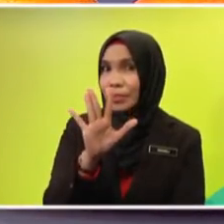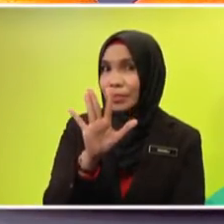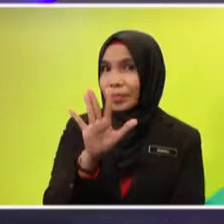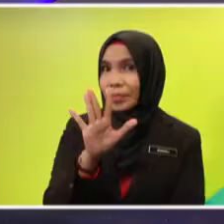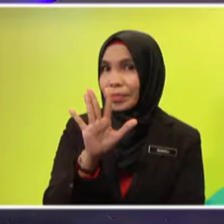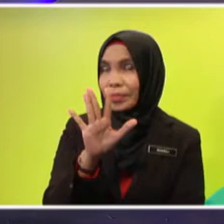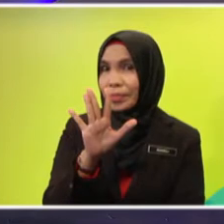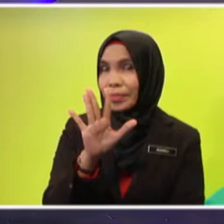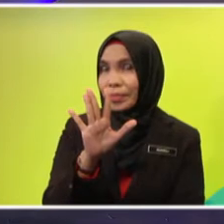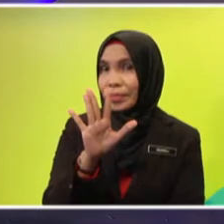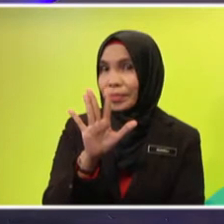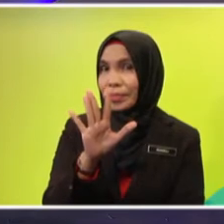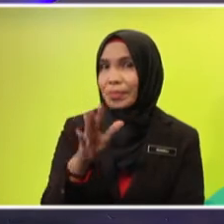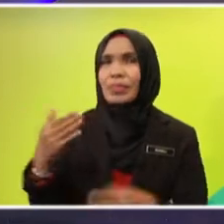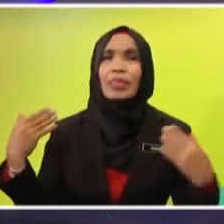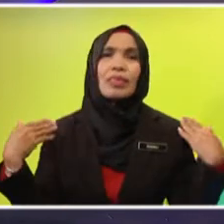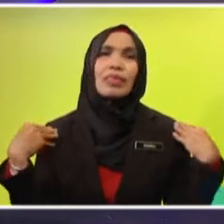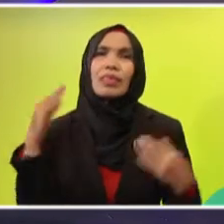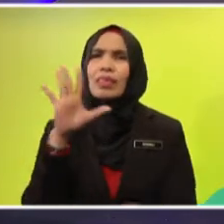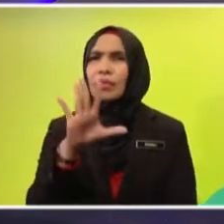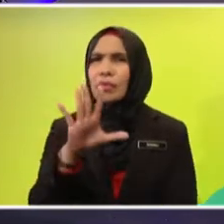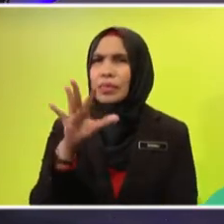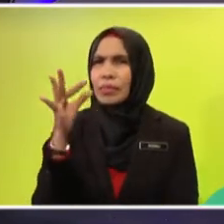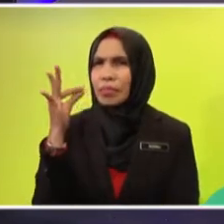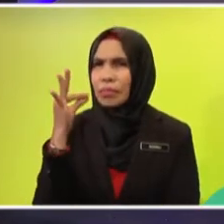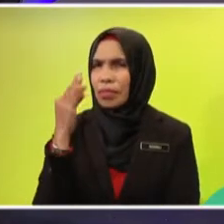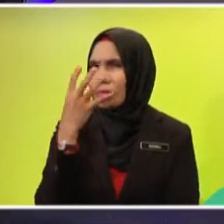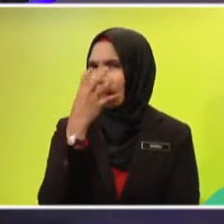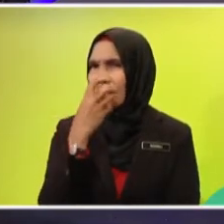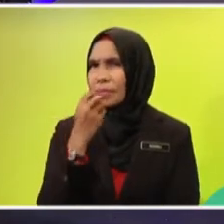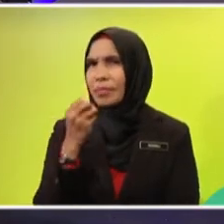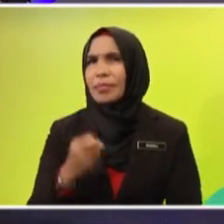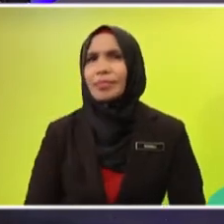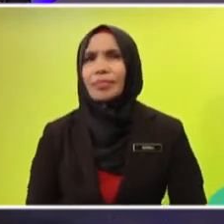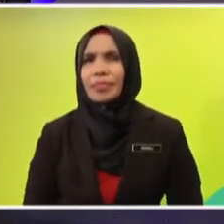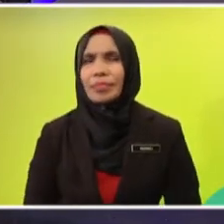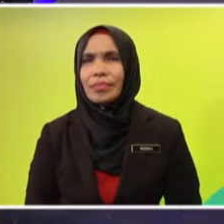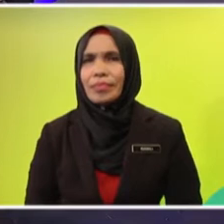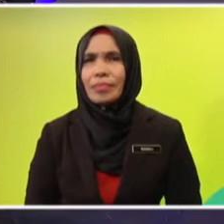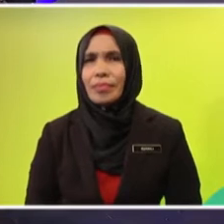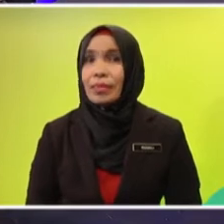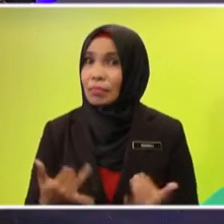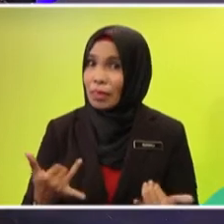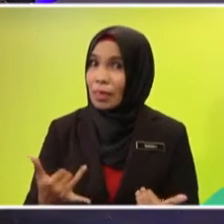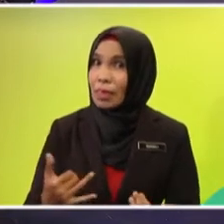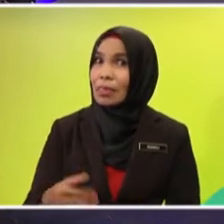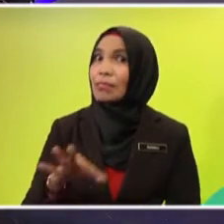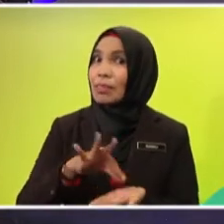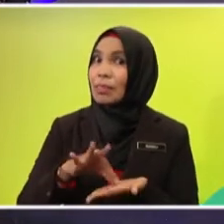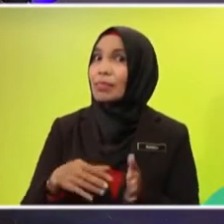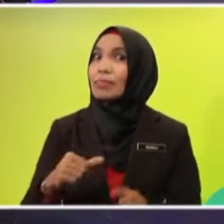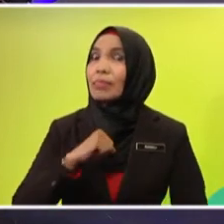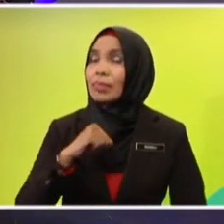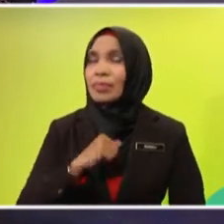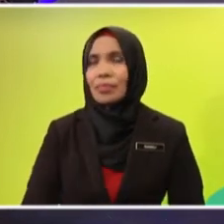ada gua aja bingung bahwa driver berguna Ivan Coba kita sendiri coba buah